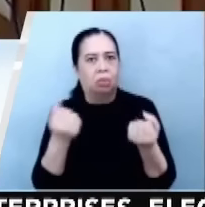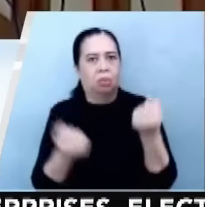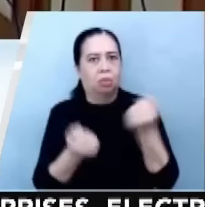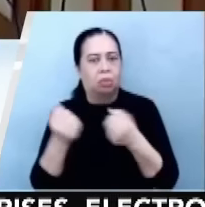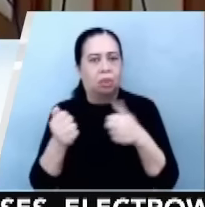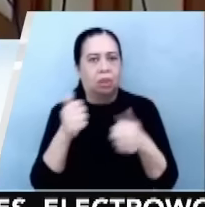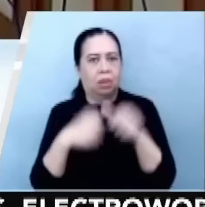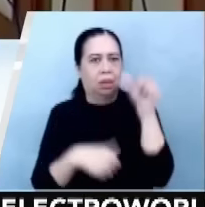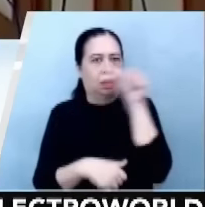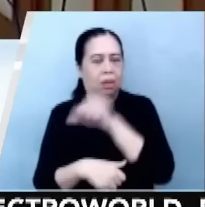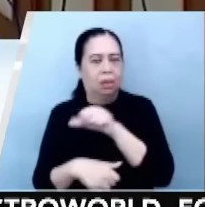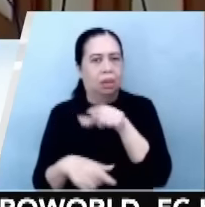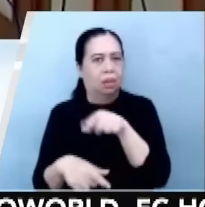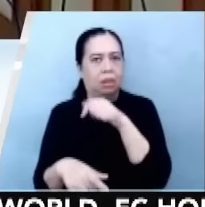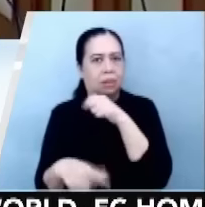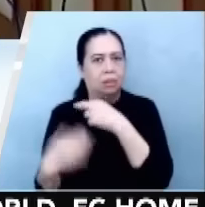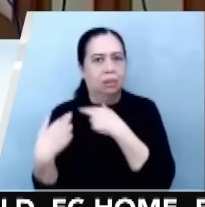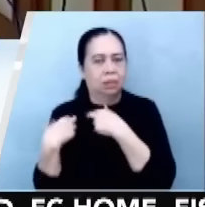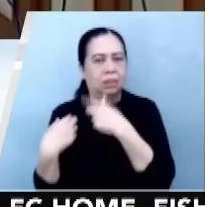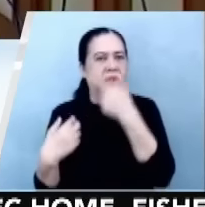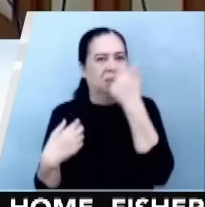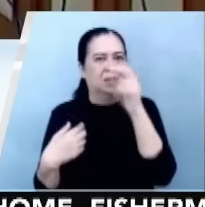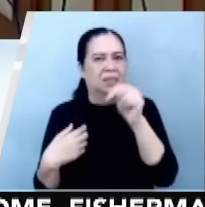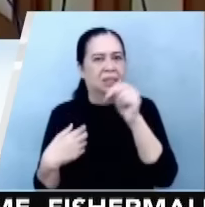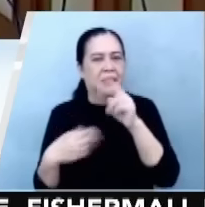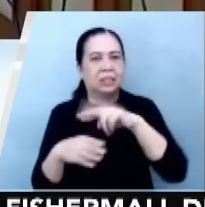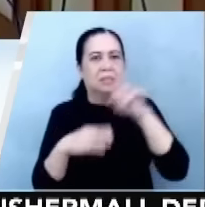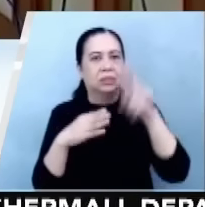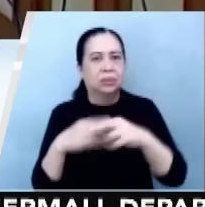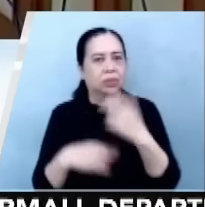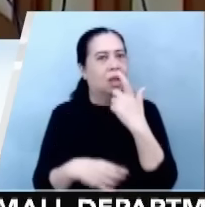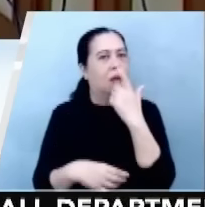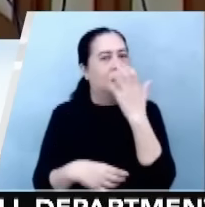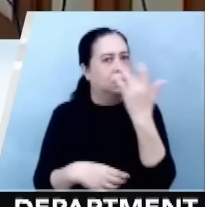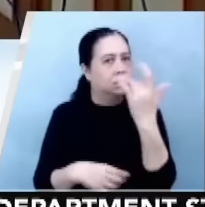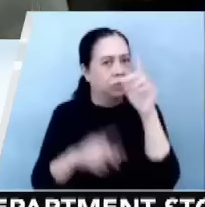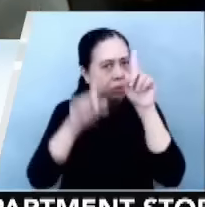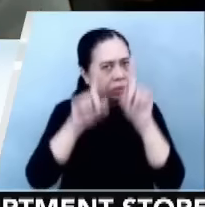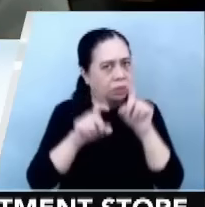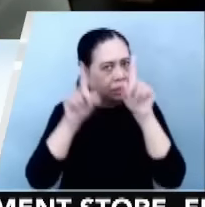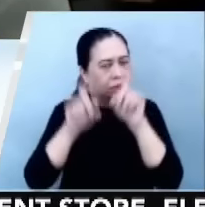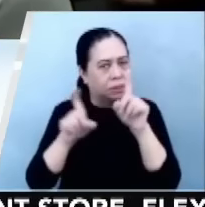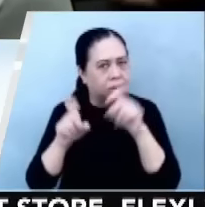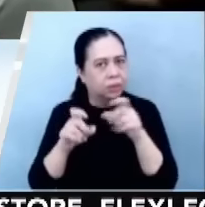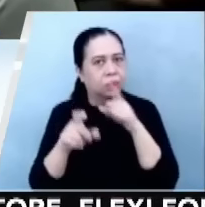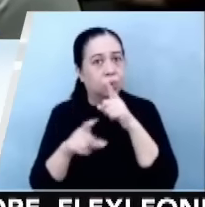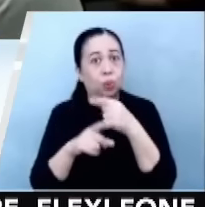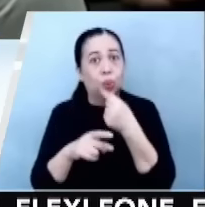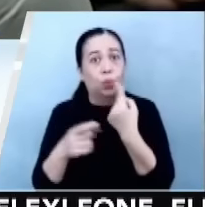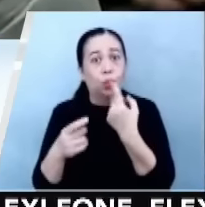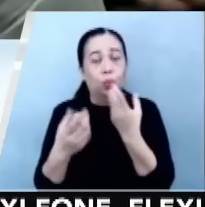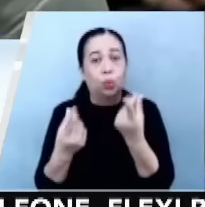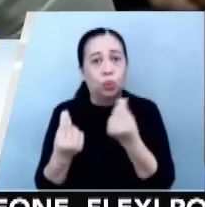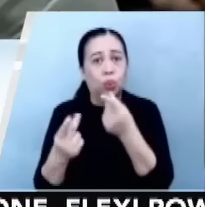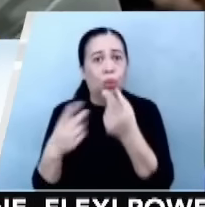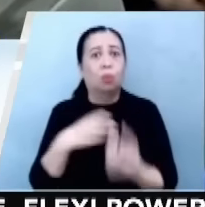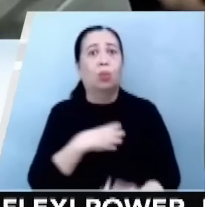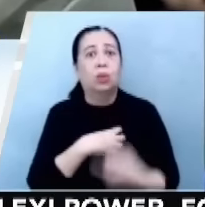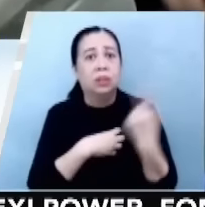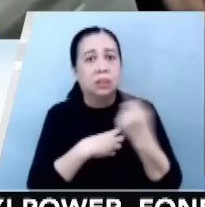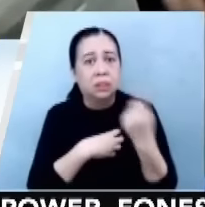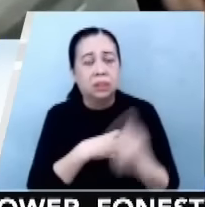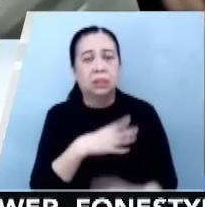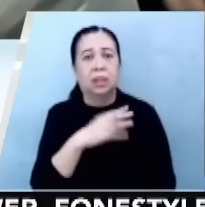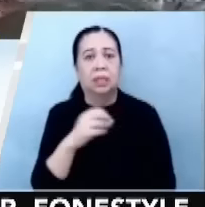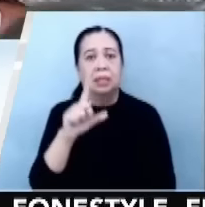of alcohol. Lalo't kailangan ng resulta ng breath analyzer test para rito na ang makagagawa lang daw ay Police at Land Transportation